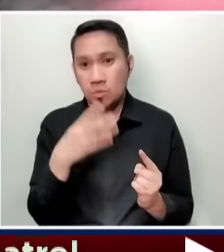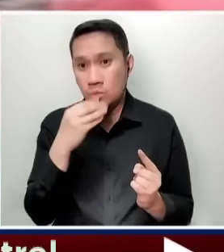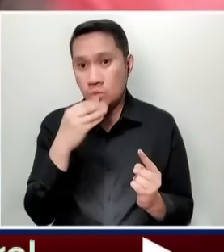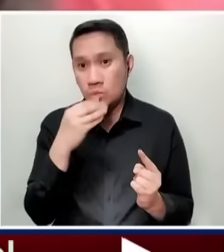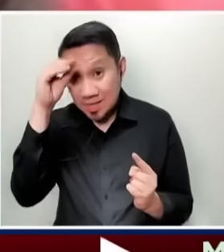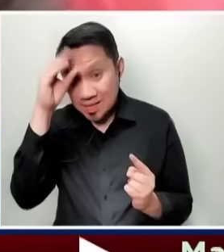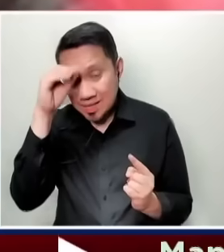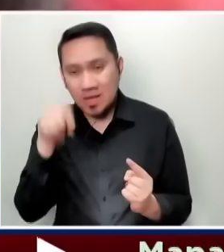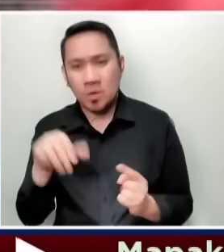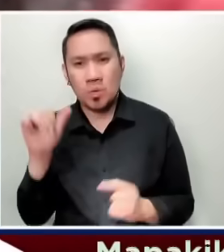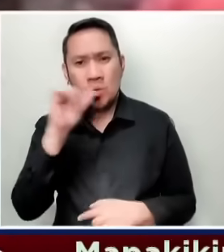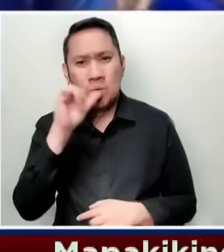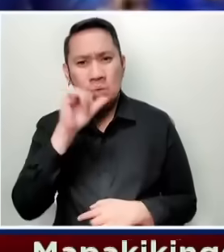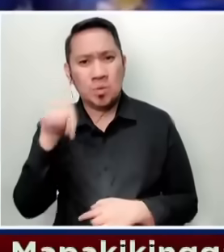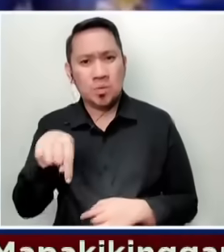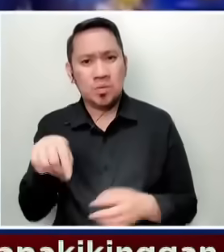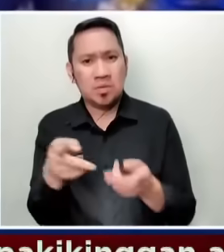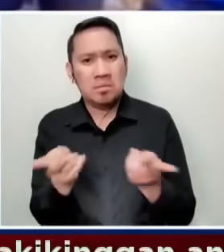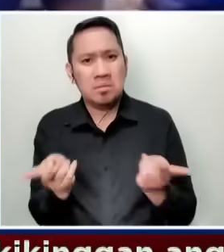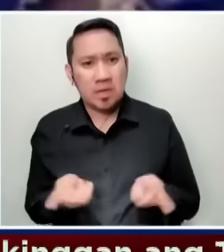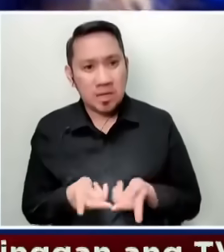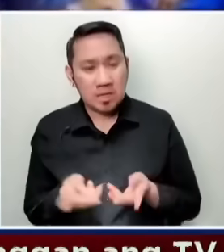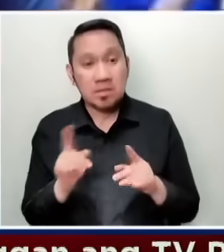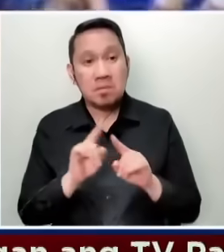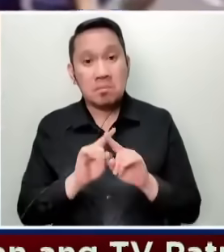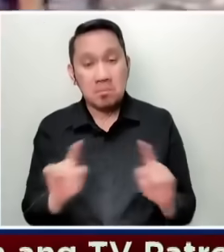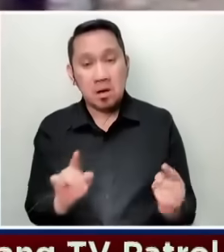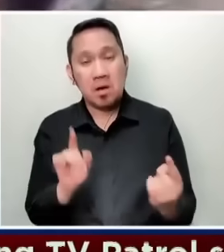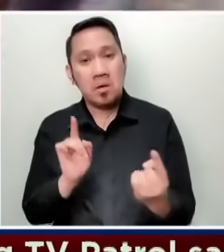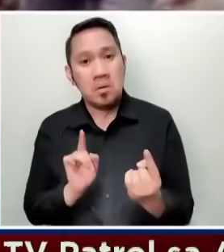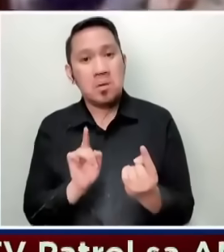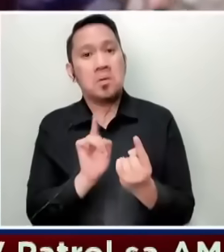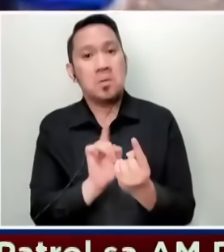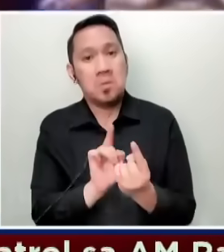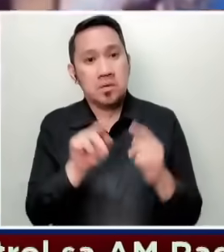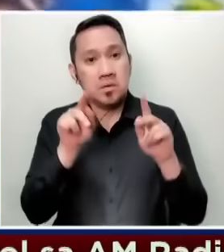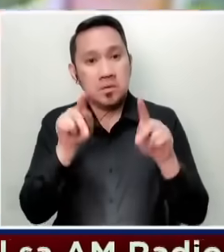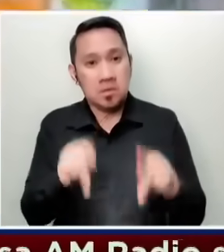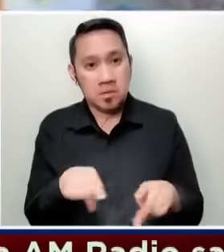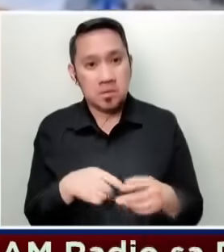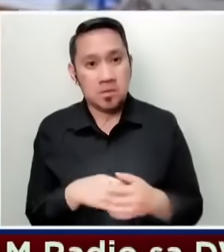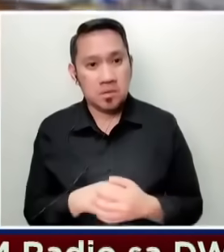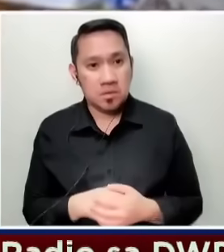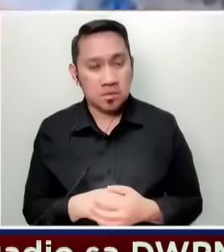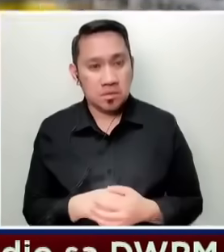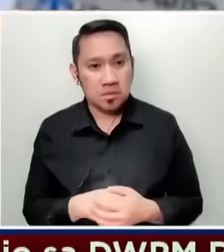na nag-iinuman sa lugar. Pero nang lapitan nila ang sospek,